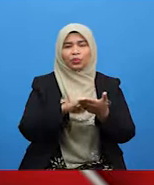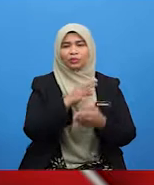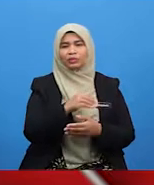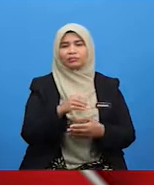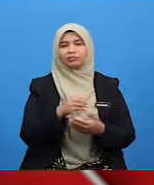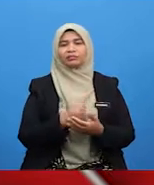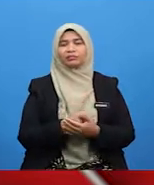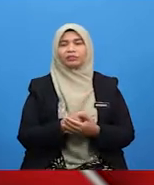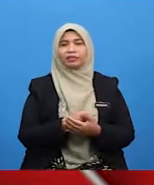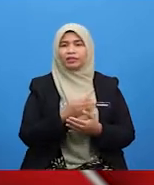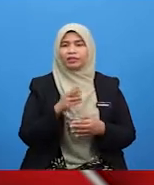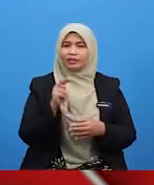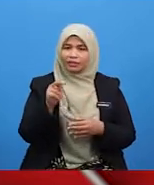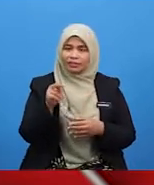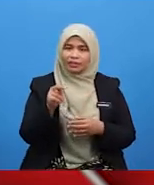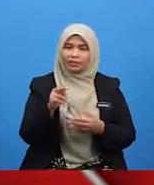kecil. Nanti